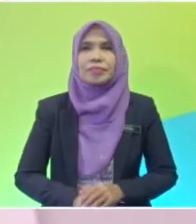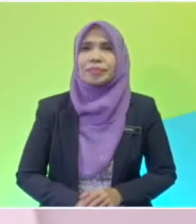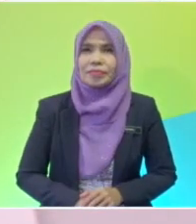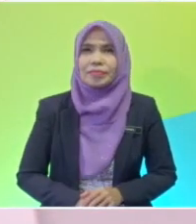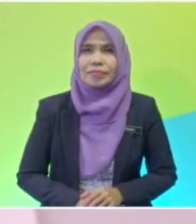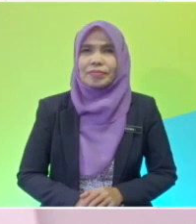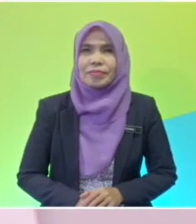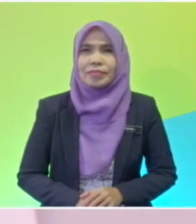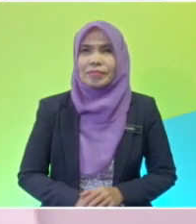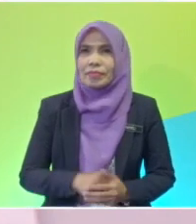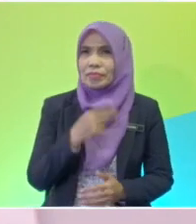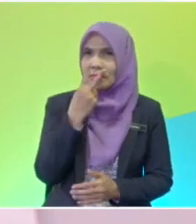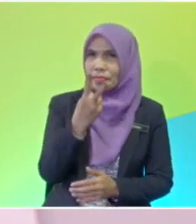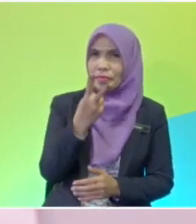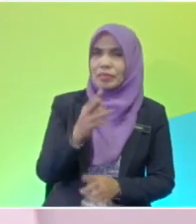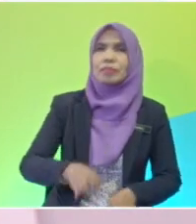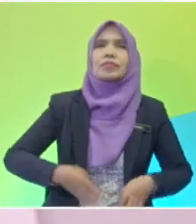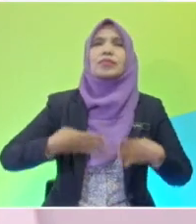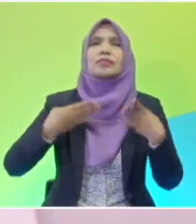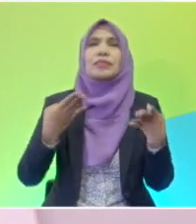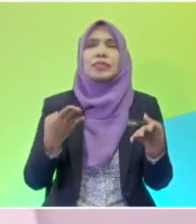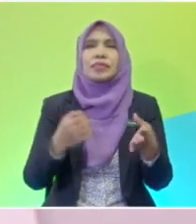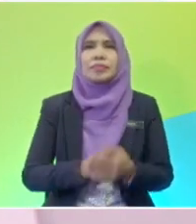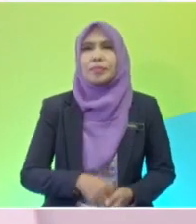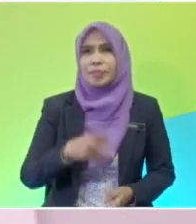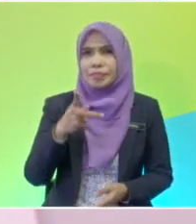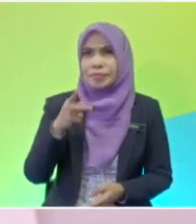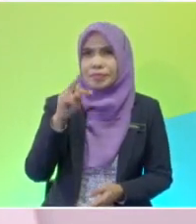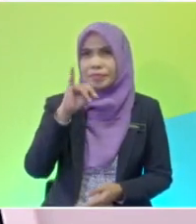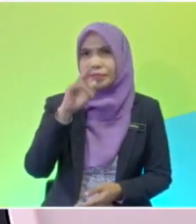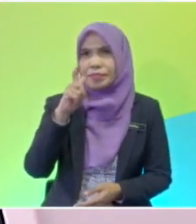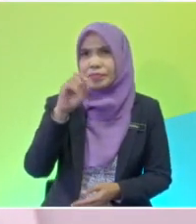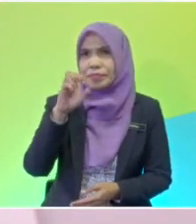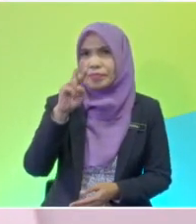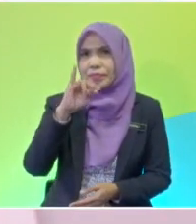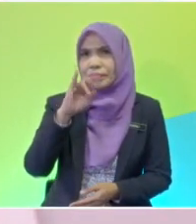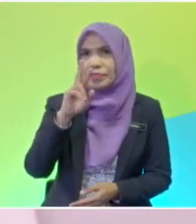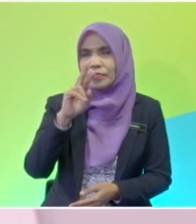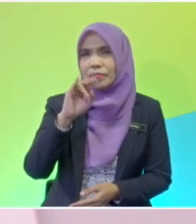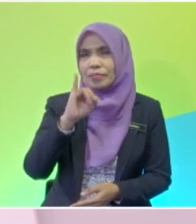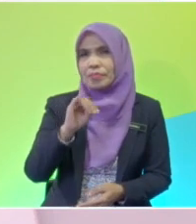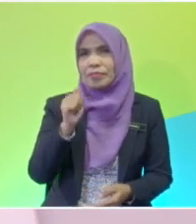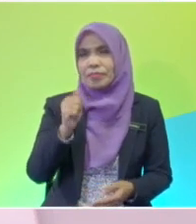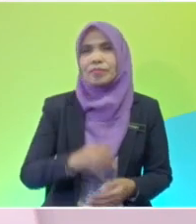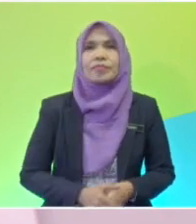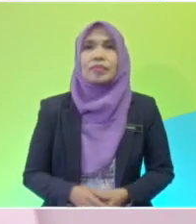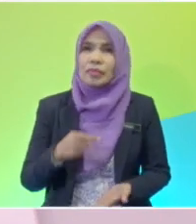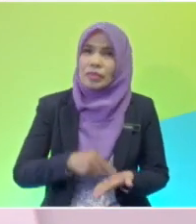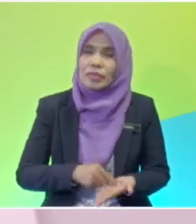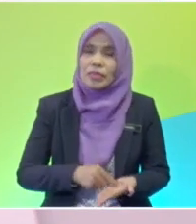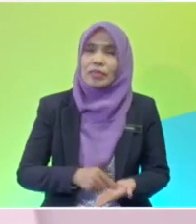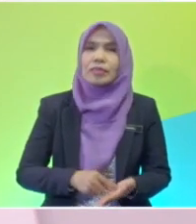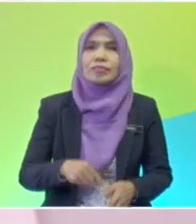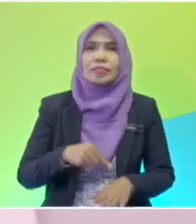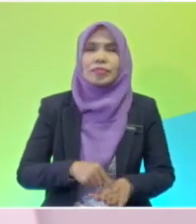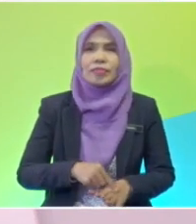melihat bagaimana kriteria ini dinilai dalam ITP Oke untuk